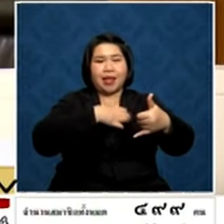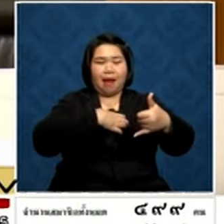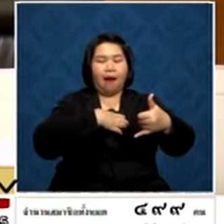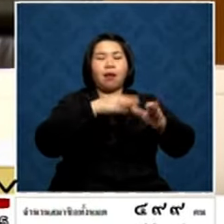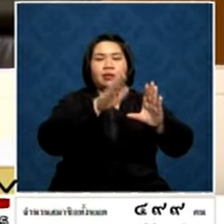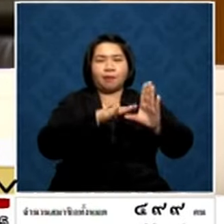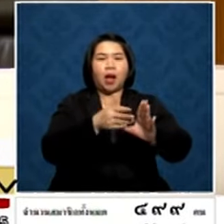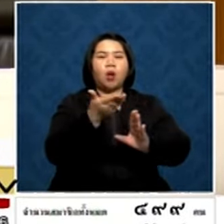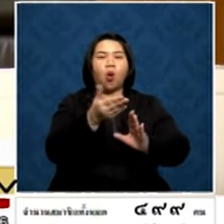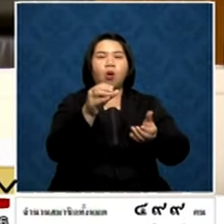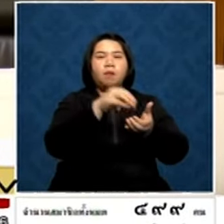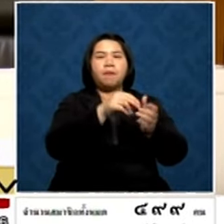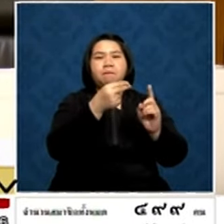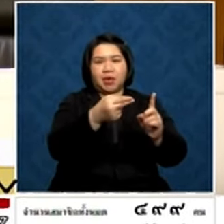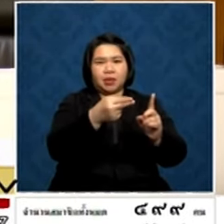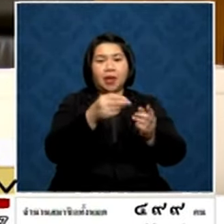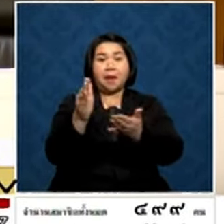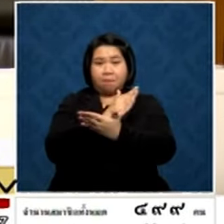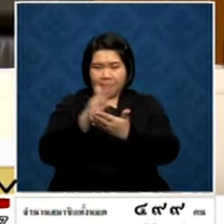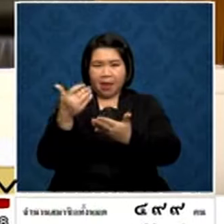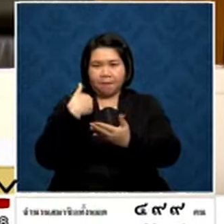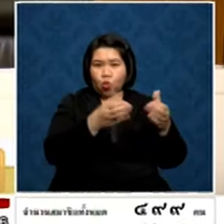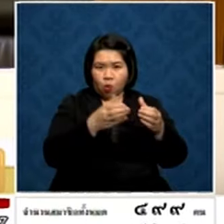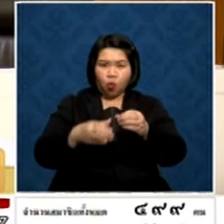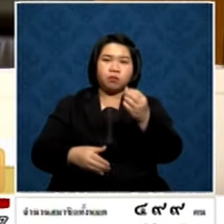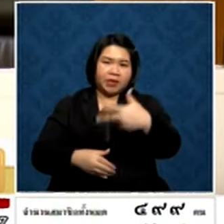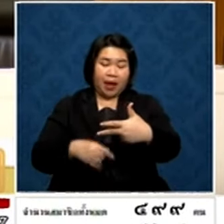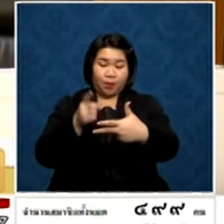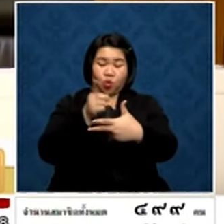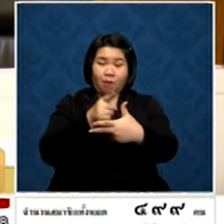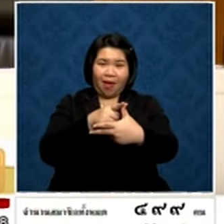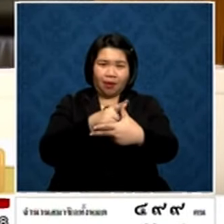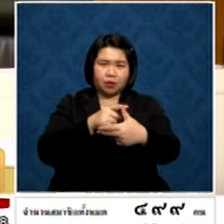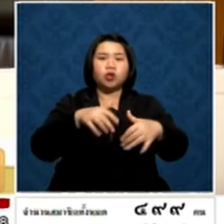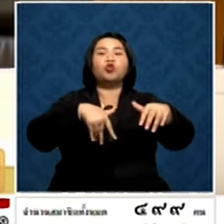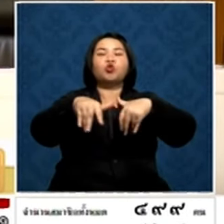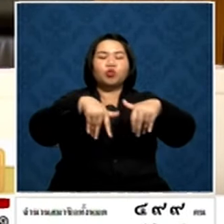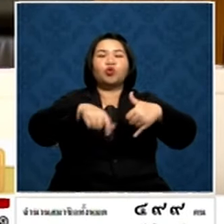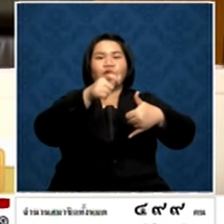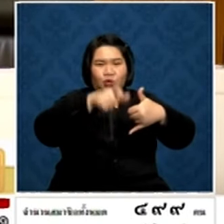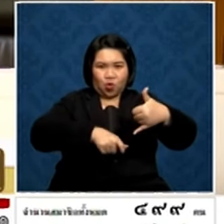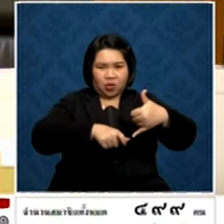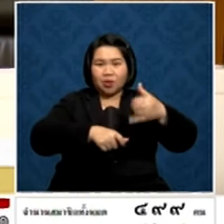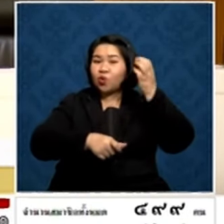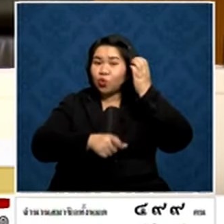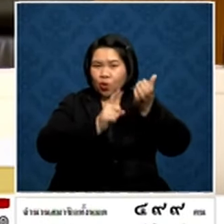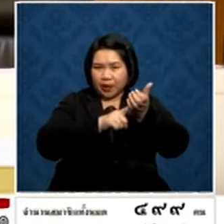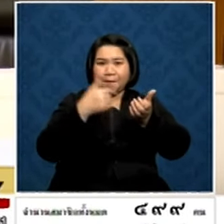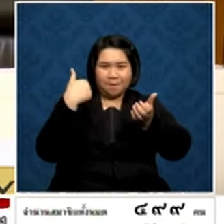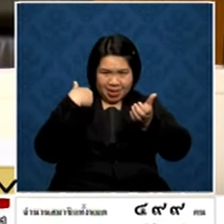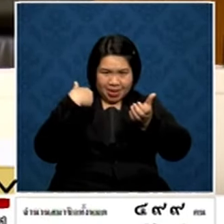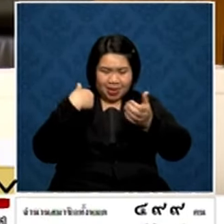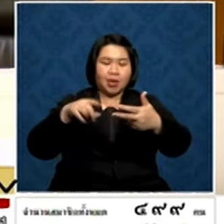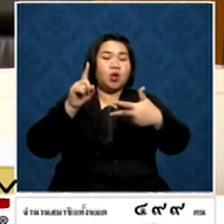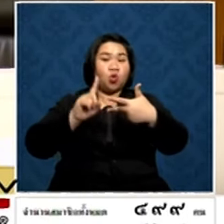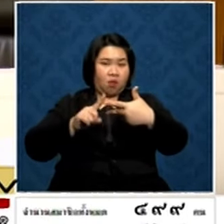เป็นกลุ่มที่เป็นกลุ่มแบ่งการลงทะเบียนเป็น 3กลุ่มกลุ่มกลุ่มแรกคือกลุ่มประชาชนผู้มีสมาร์ทโฟนกลุ่มที่